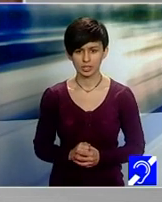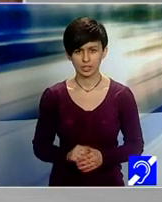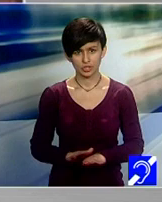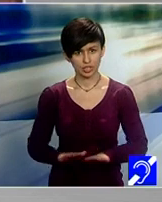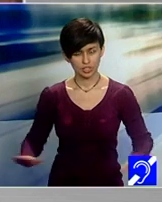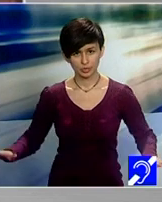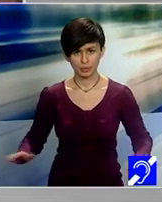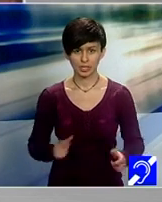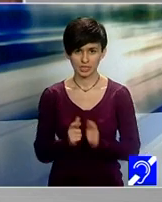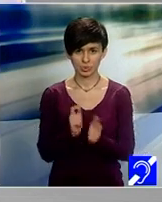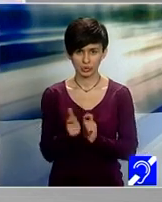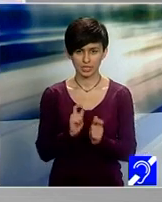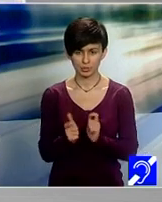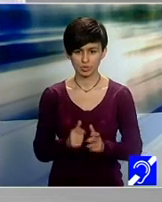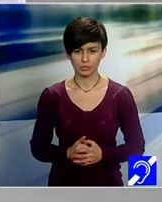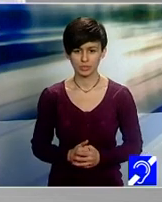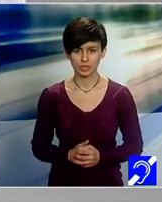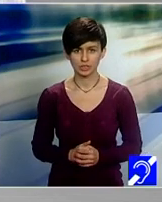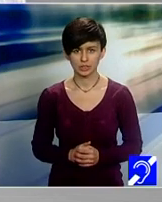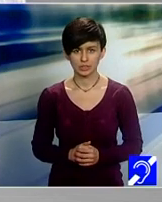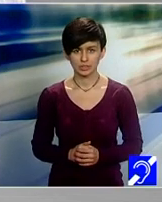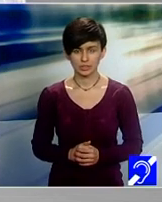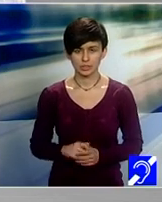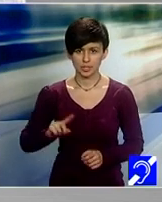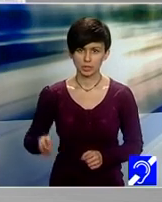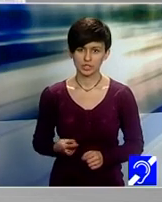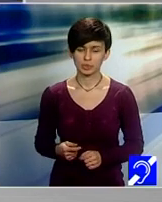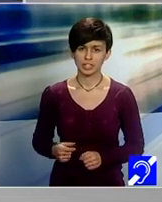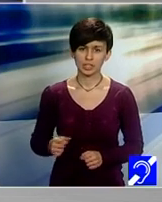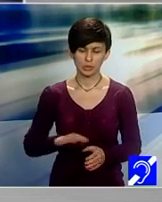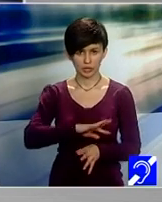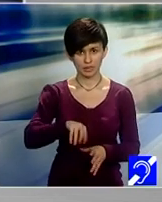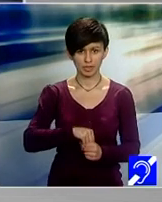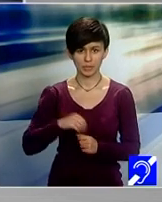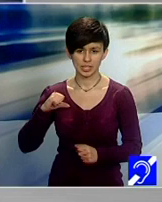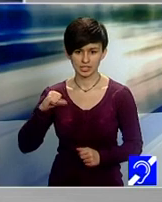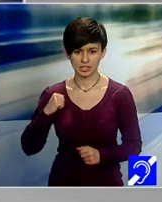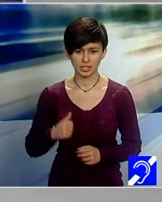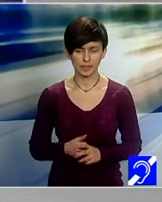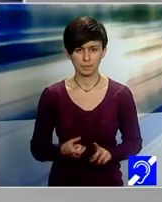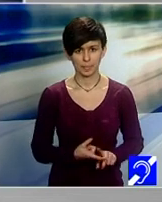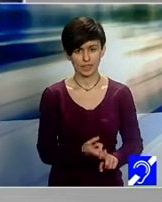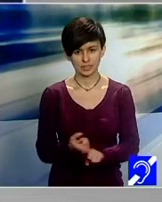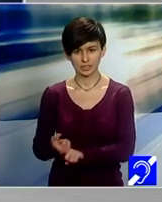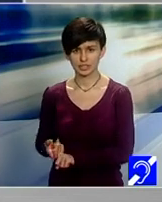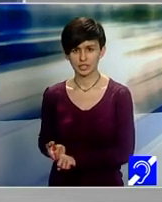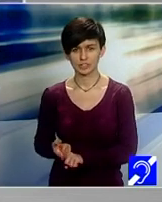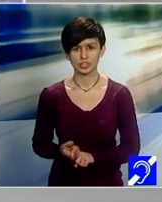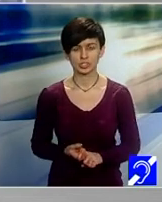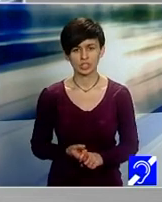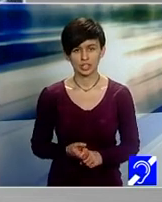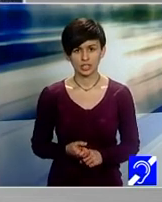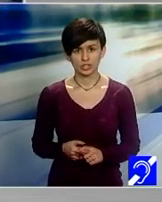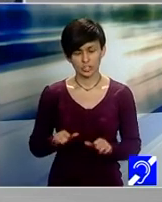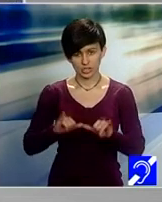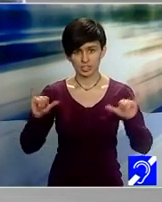împrumut, abilitatea unui om tânăr sau unei familii tinere să se lege și să prindă rădăcini, ai o